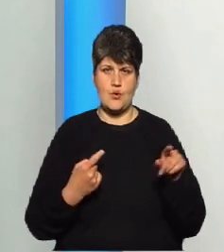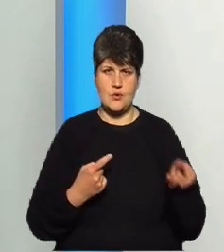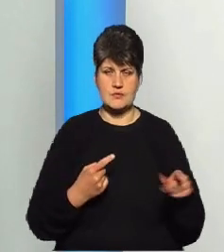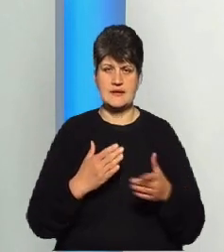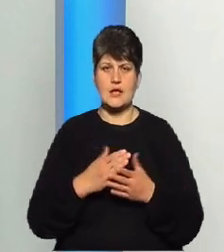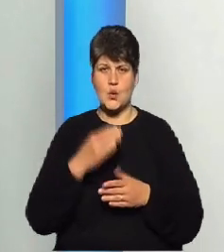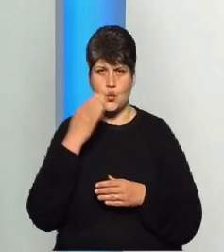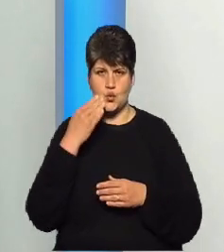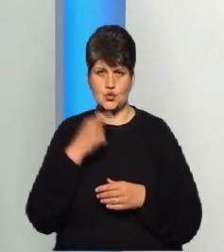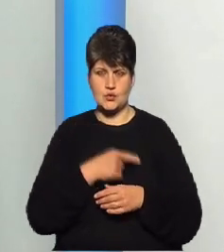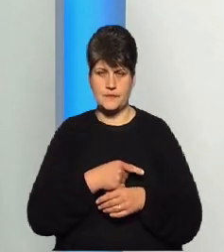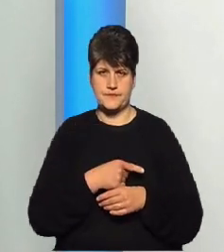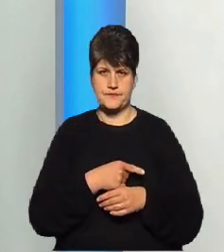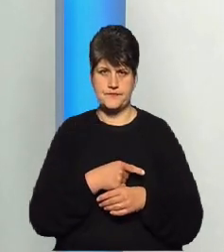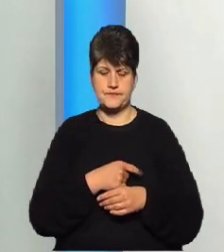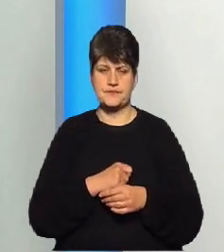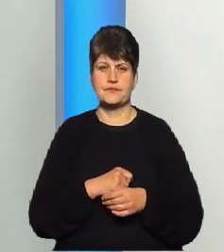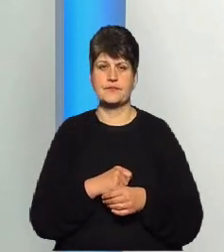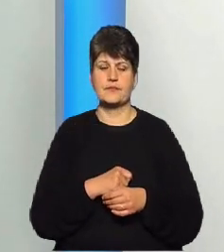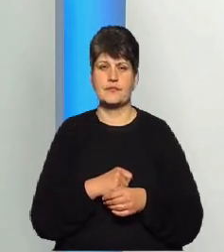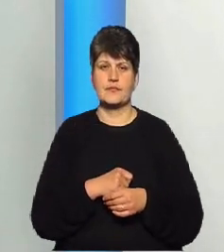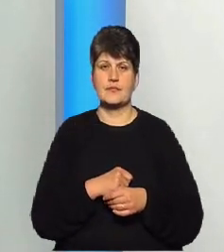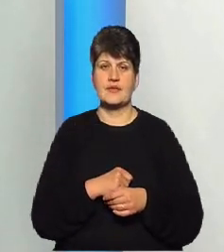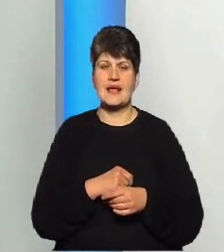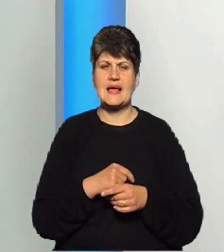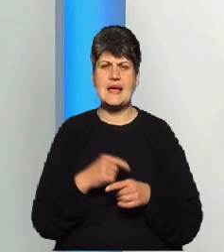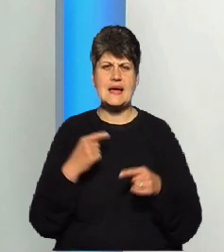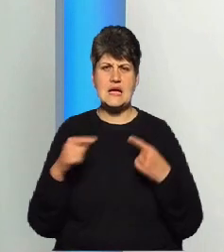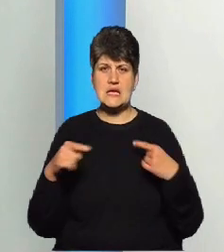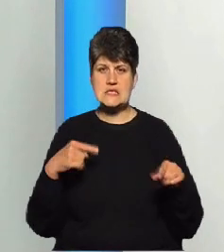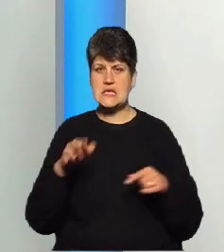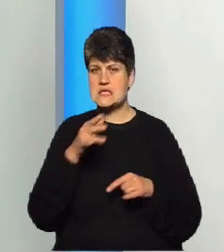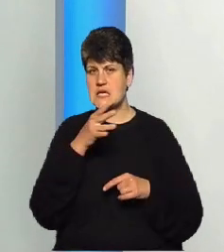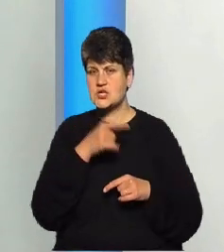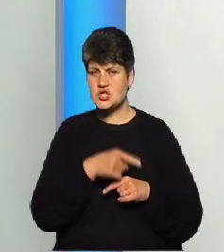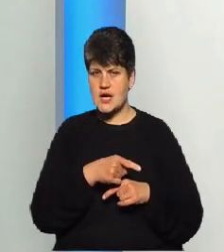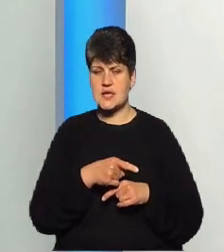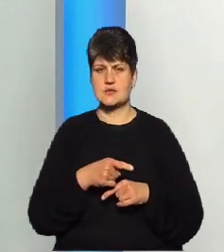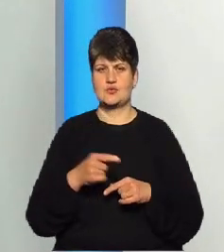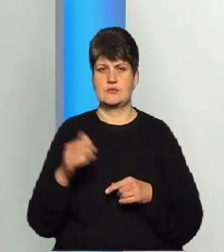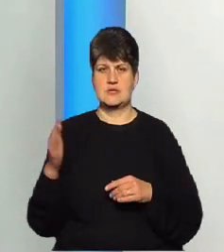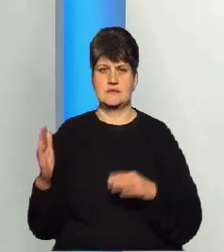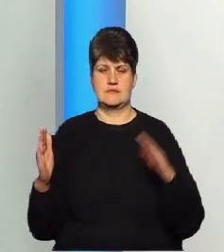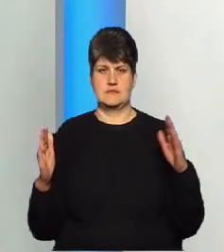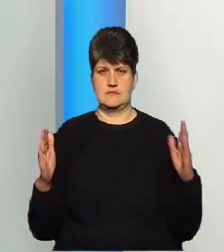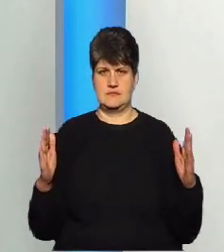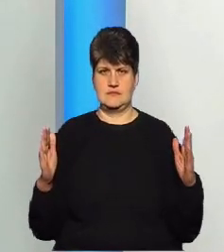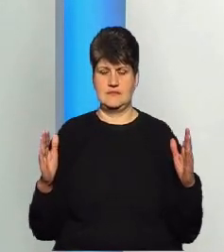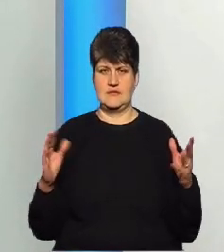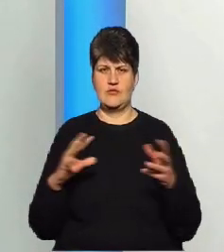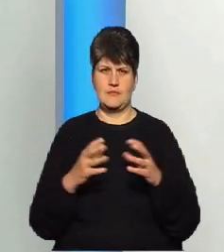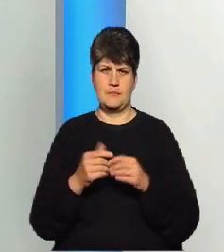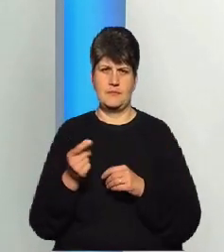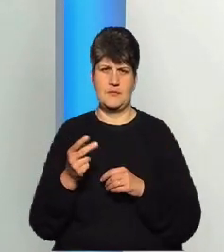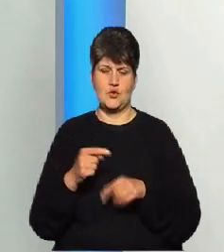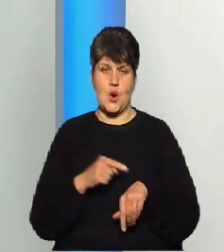те різниця між часом Західною і Східною Україною, в принципі, йде до 1,5 години. І от